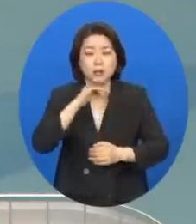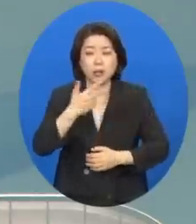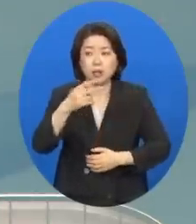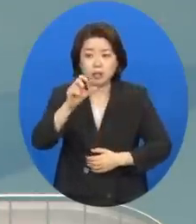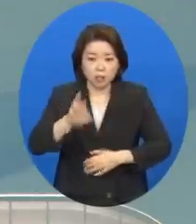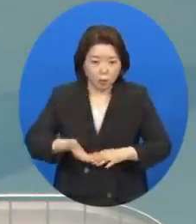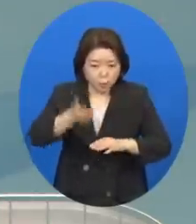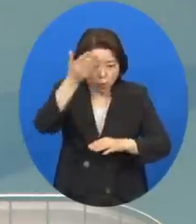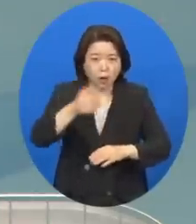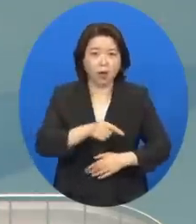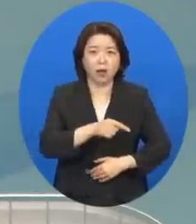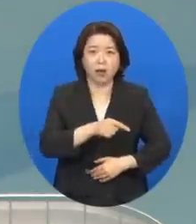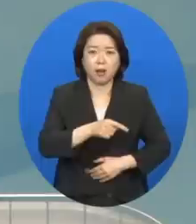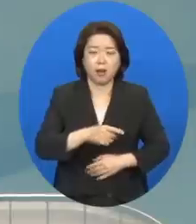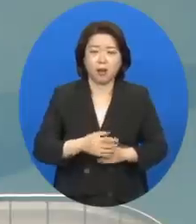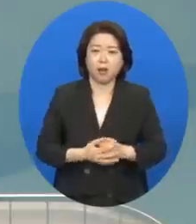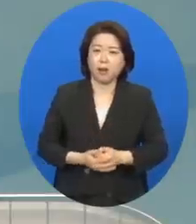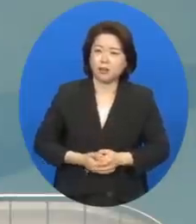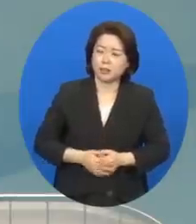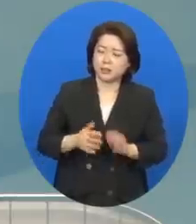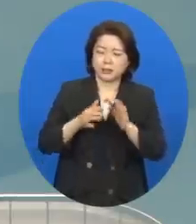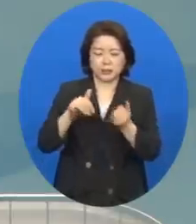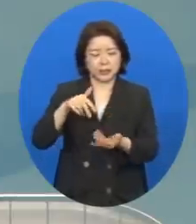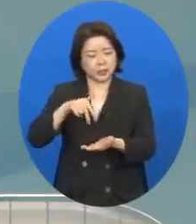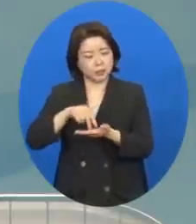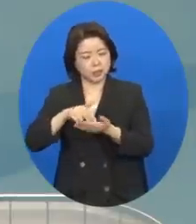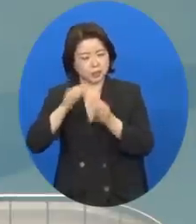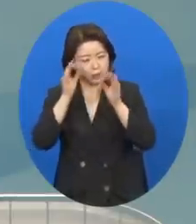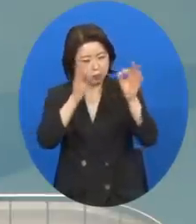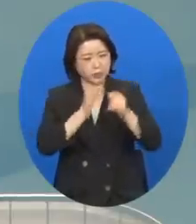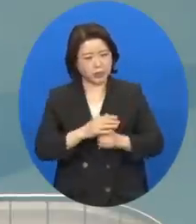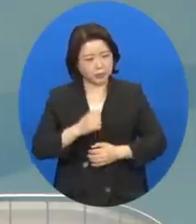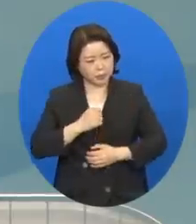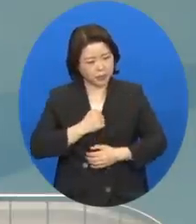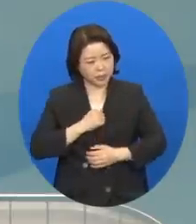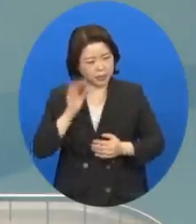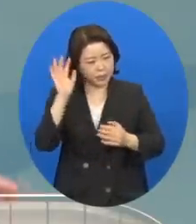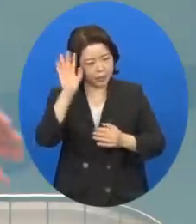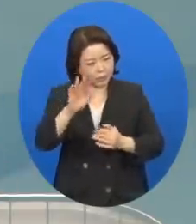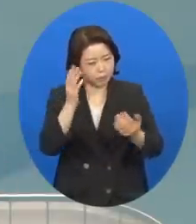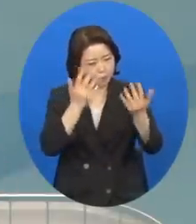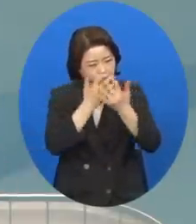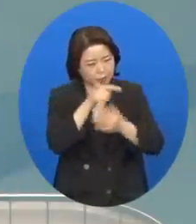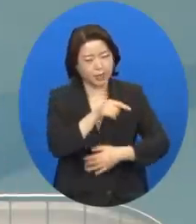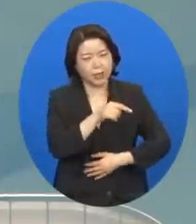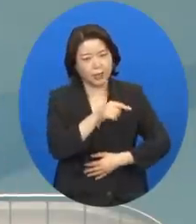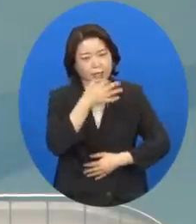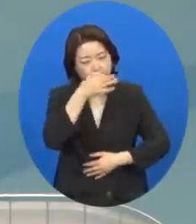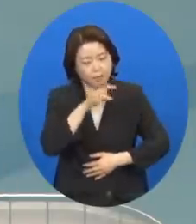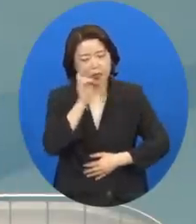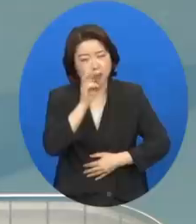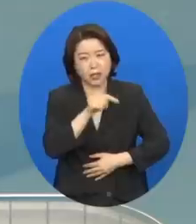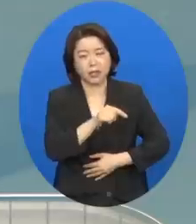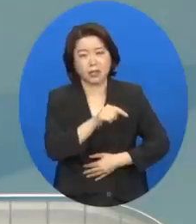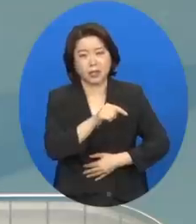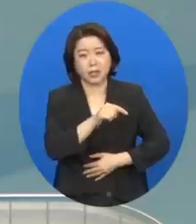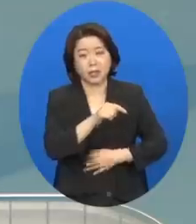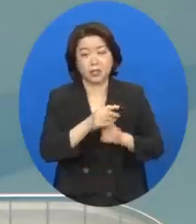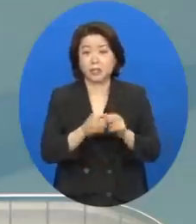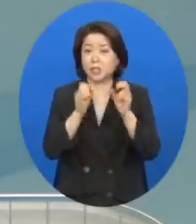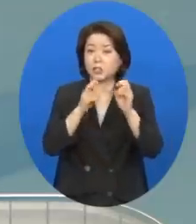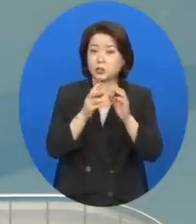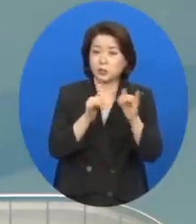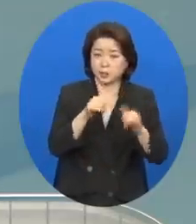넘으신. 참 인간적으로 볼 때는 막막하고 그걸 어떻게 참 그